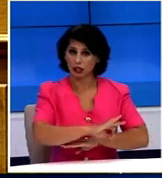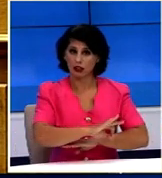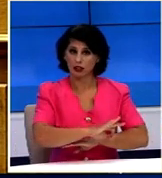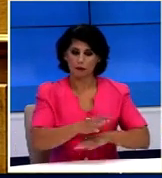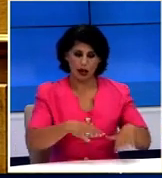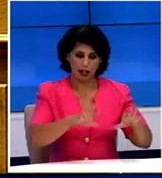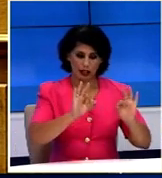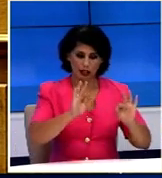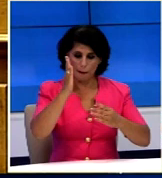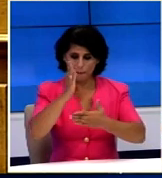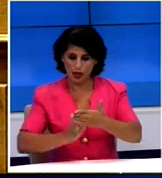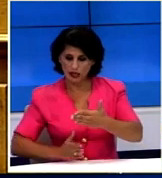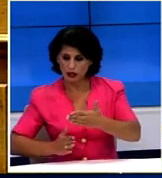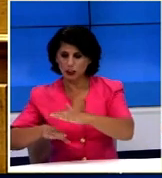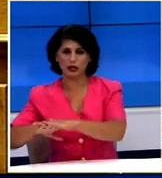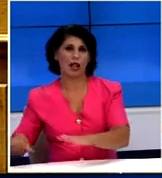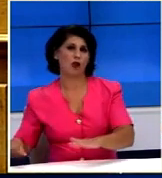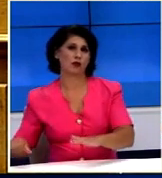μέση και τέλος.